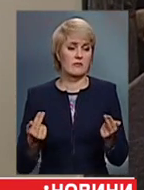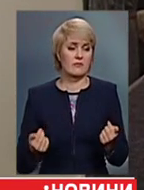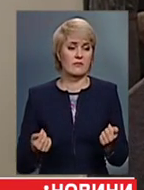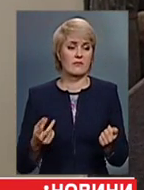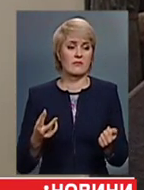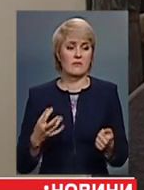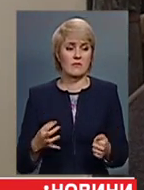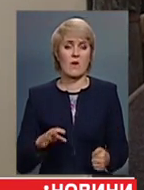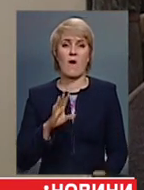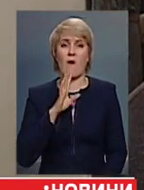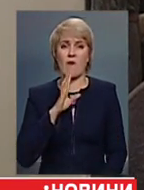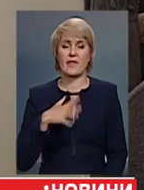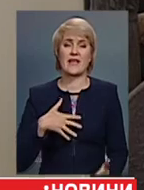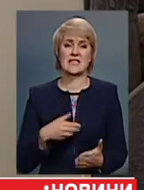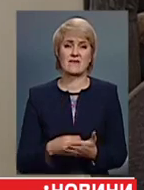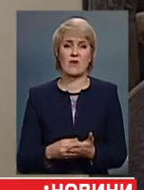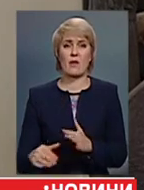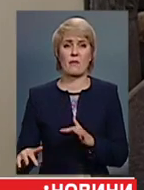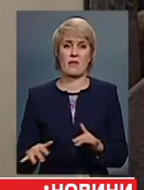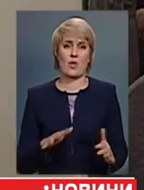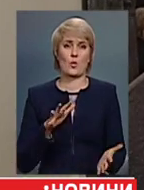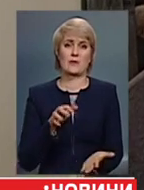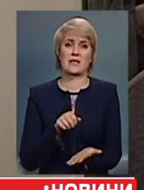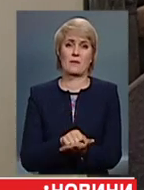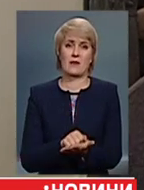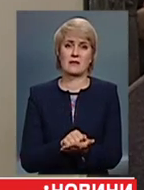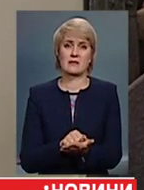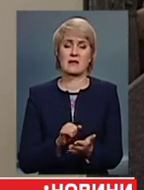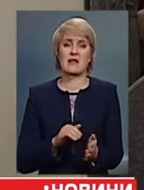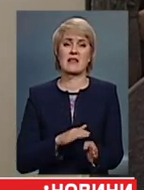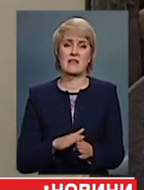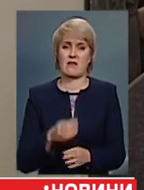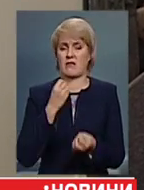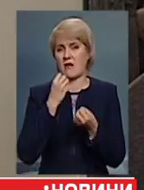Но, тем не менее, она своим делом занималась и делала это хорошо.